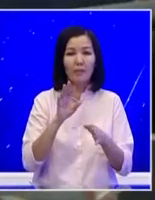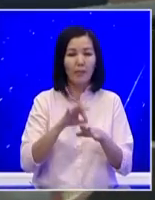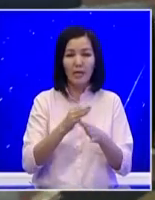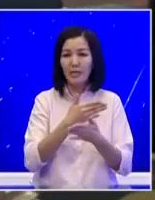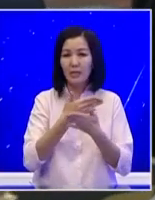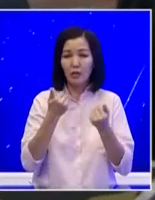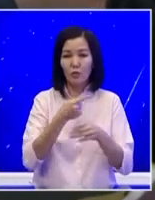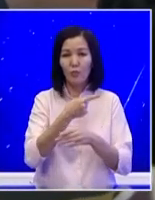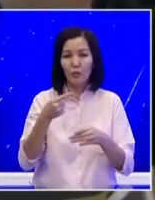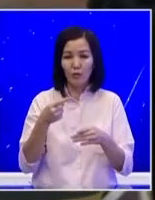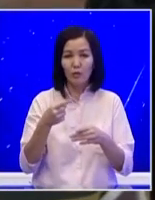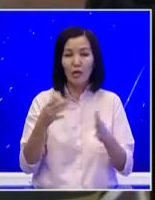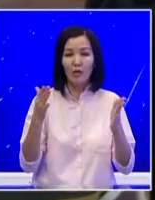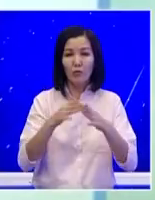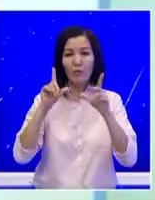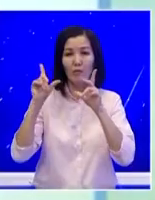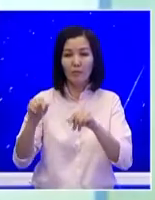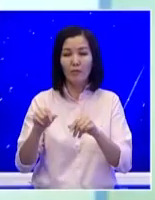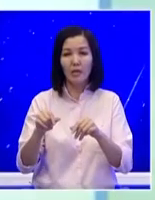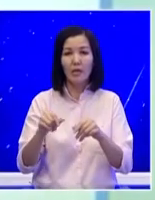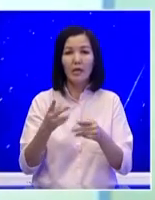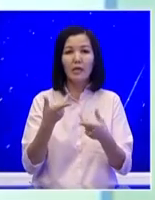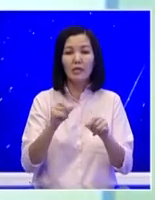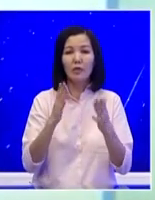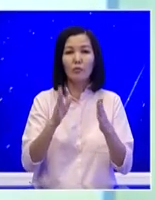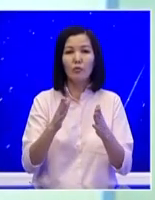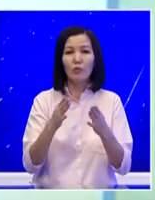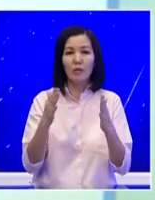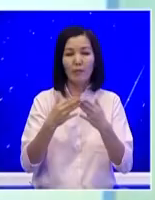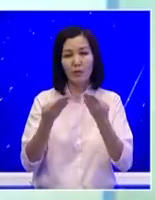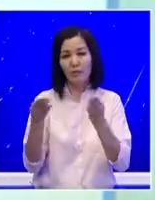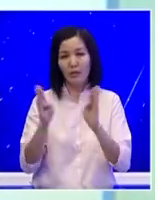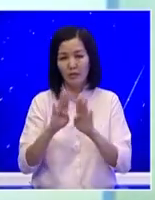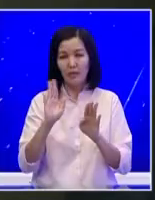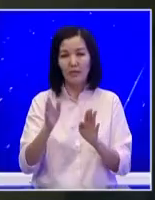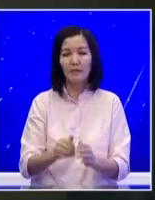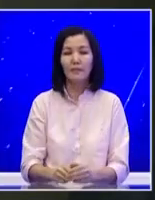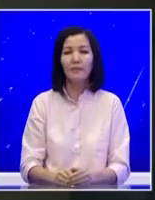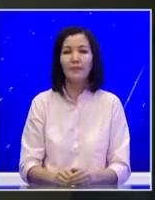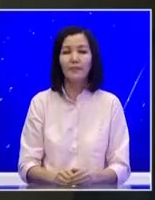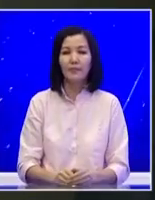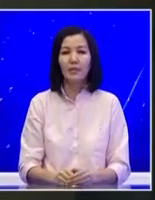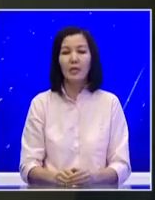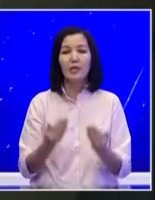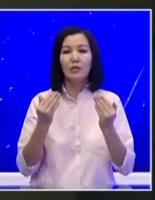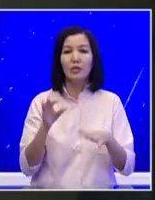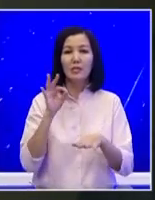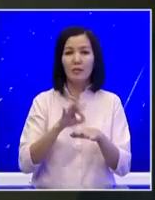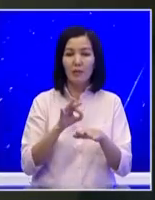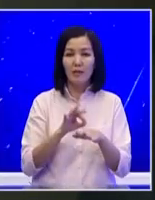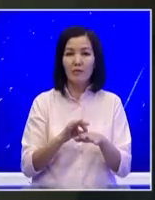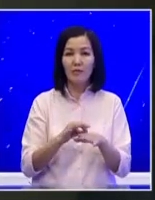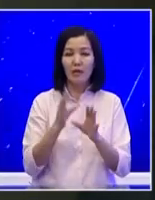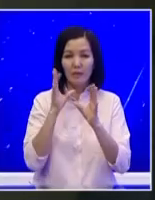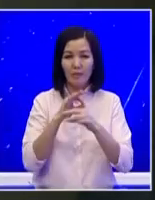Их планируется отправить по домам, где они, соответственно, будут также находиться на карантине. Учитывая их состояние и